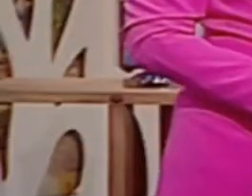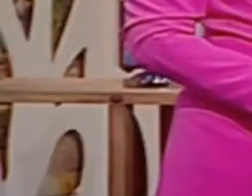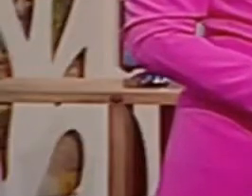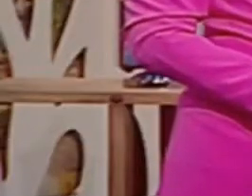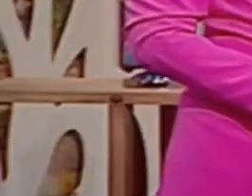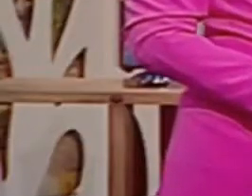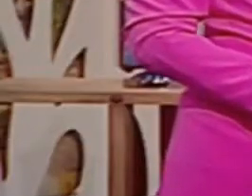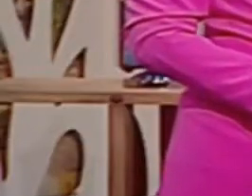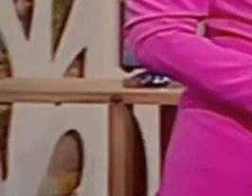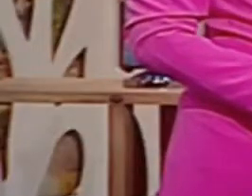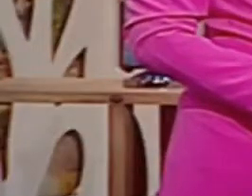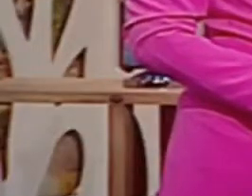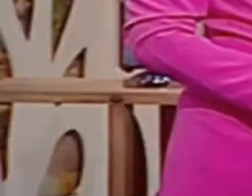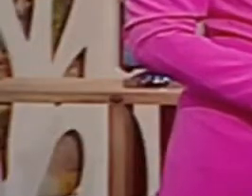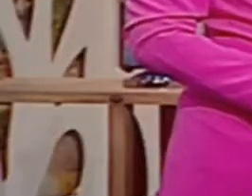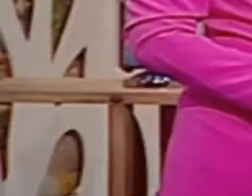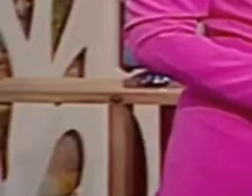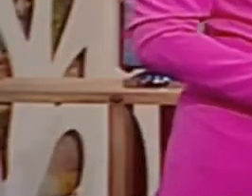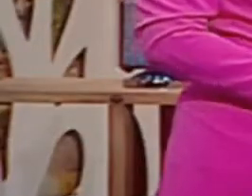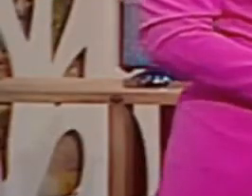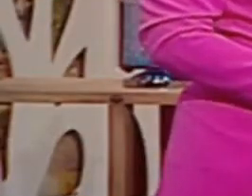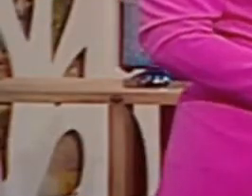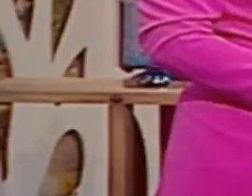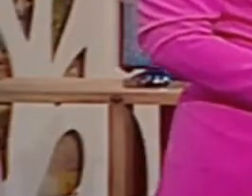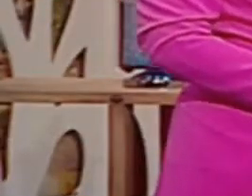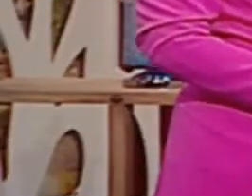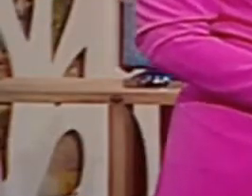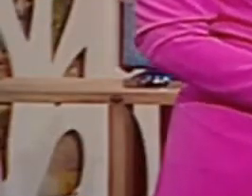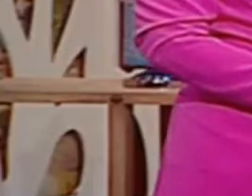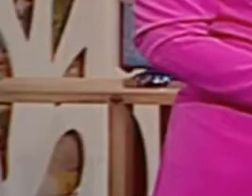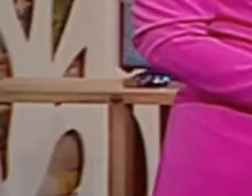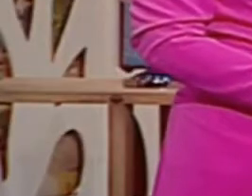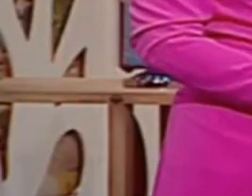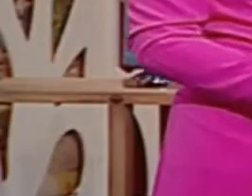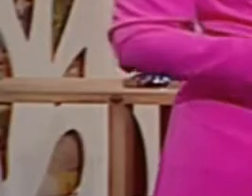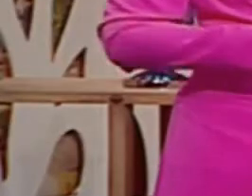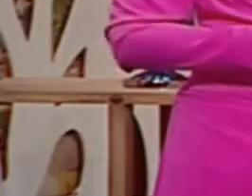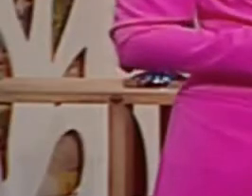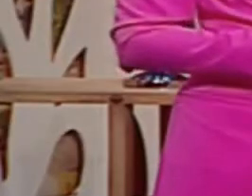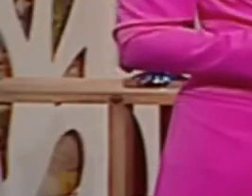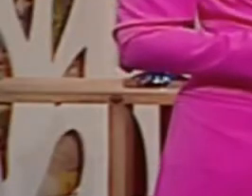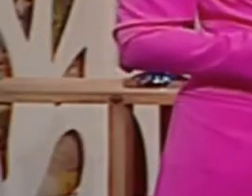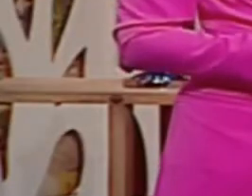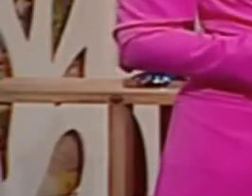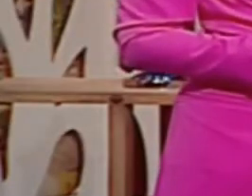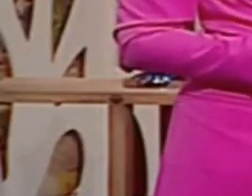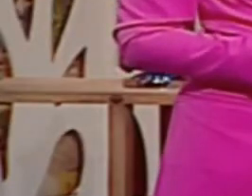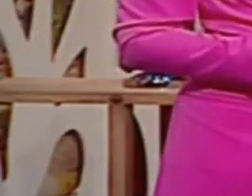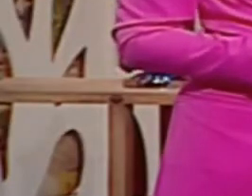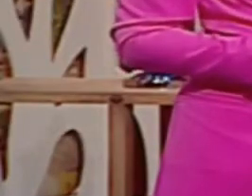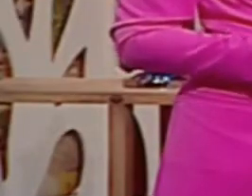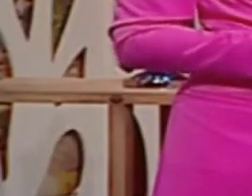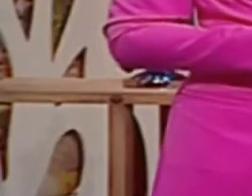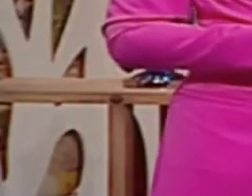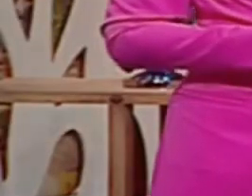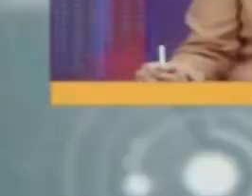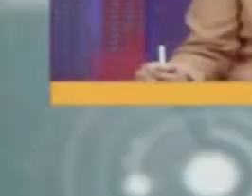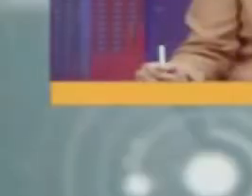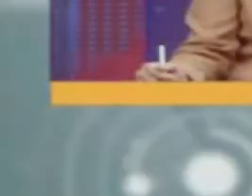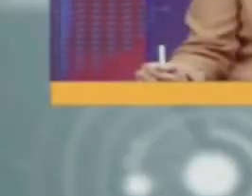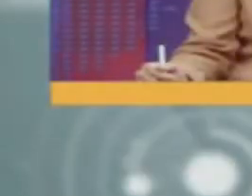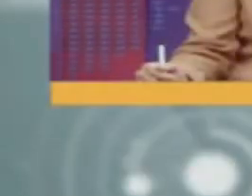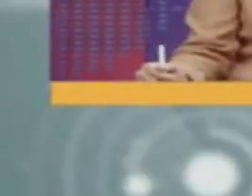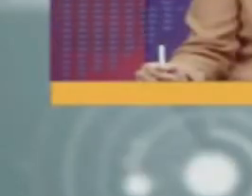بعد ما شفنا الفيديو ده وقبرص ومدينة الأشباح، هنروح مع حضراتكم دلوقتي سريعا موجز التاسعة صباحا من استوديو الأخبار مع